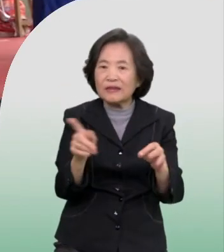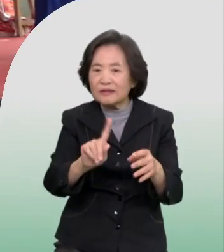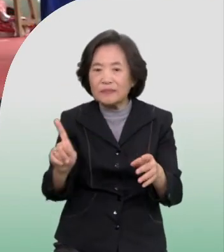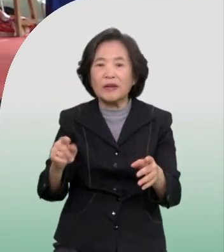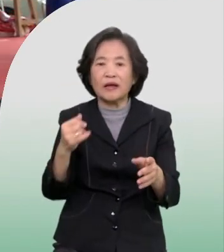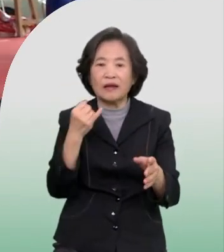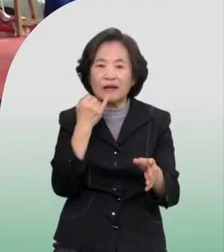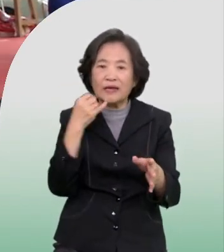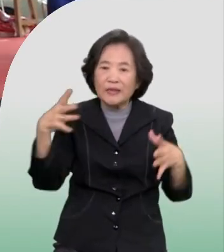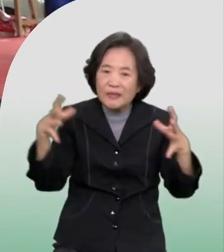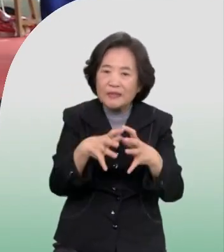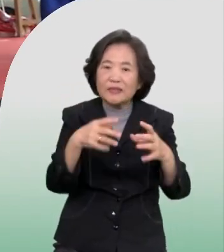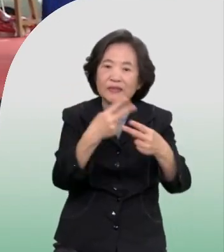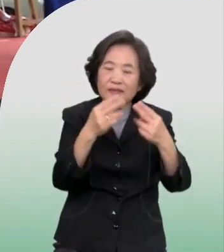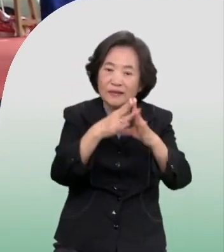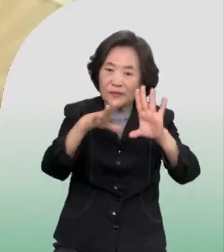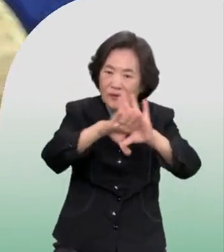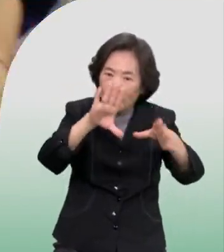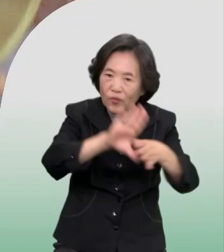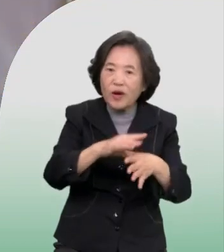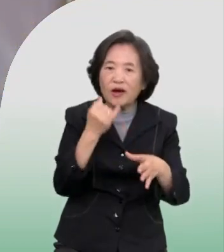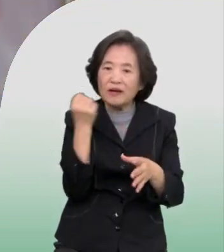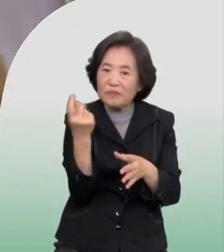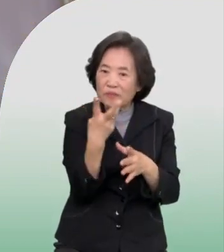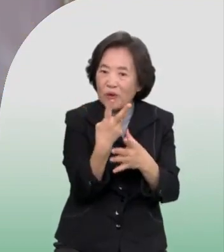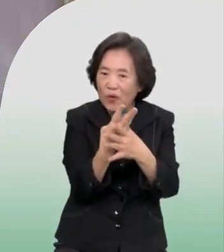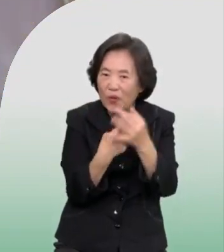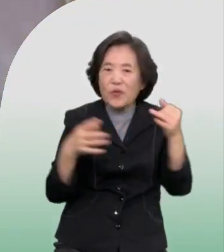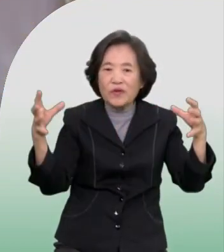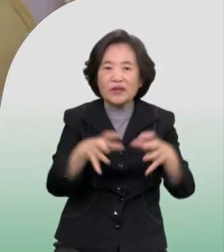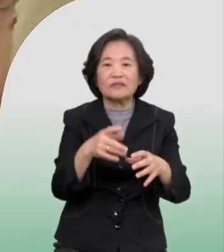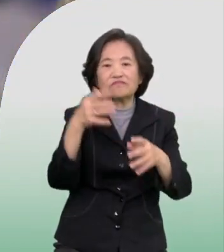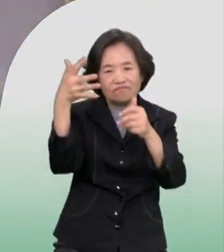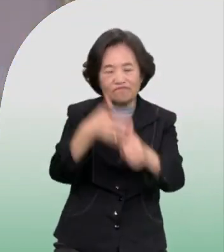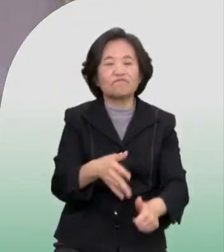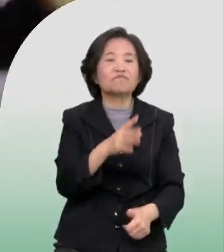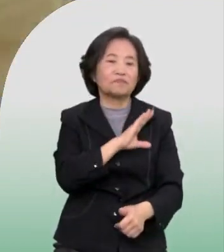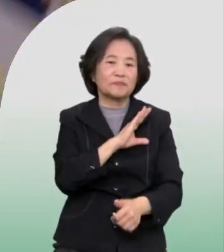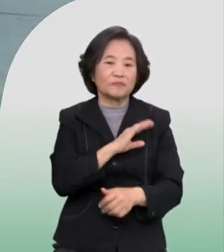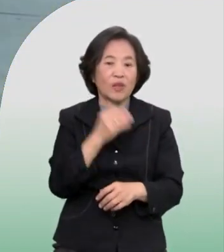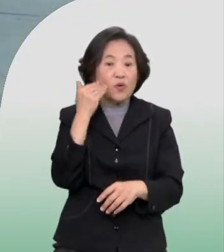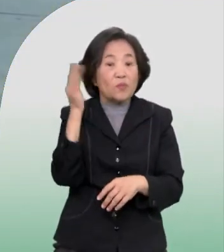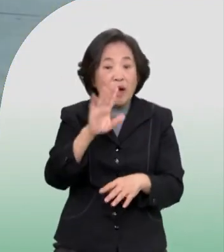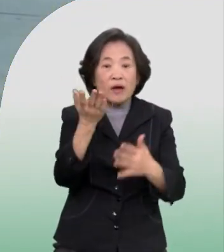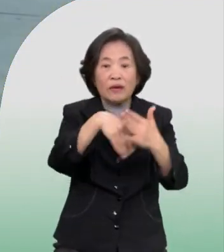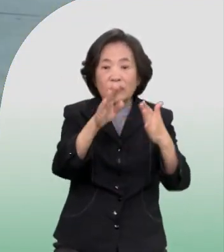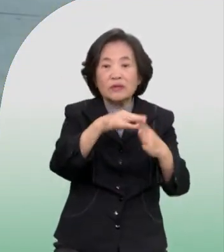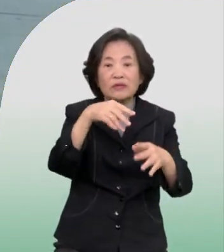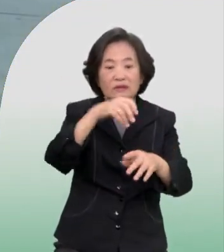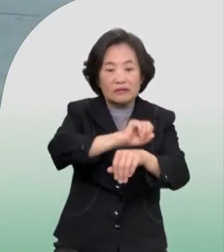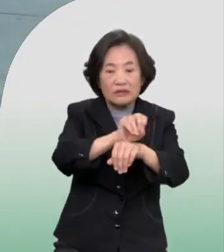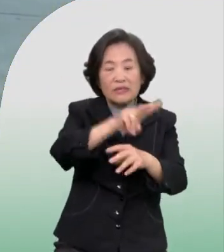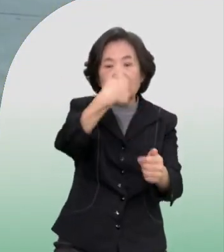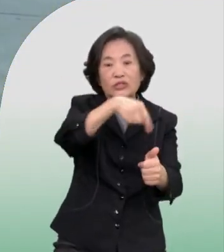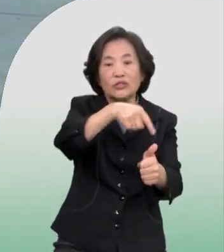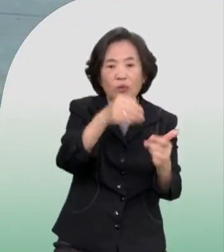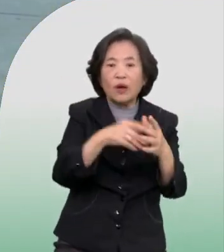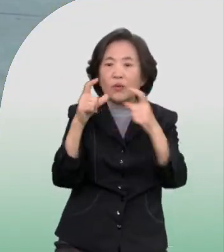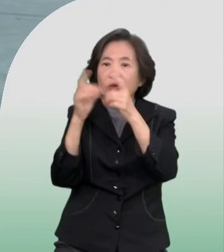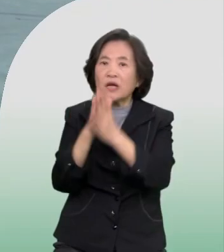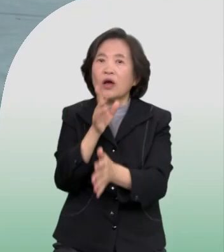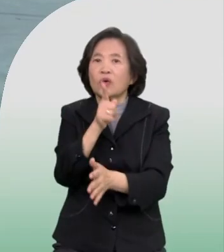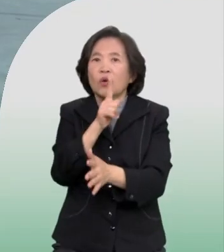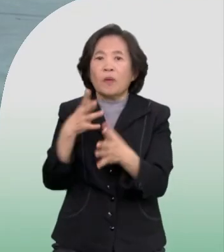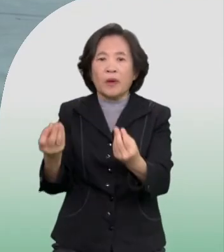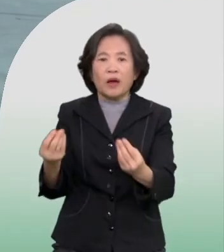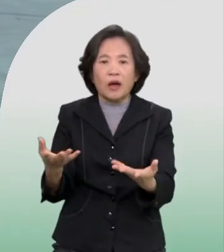也好，啊，下底所有客家文化也好，等于话都传承无呢？学到高两点钟，转于一里，你